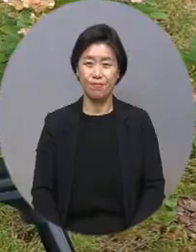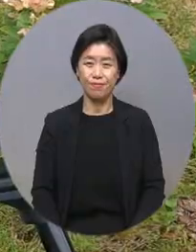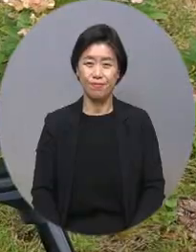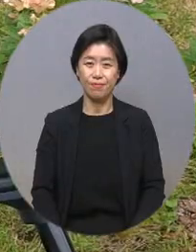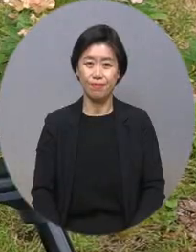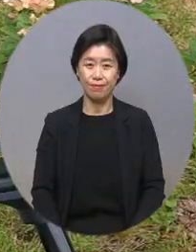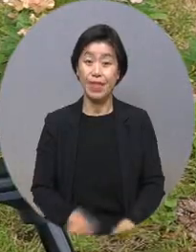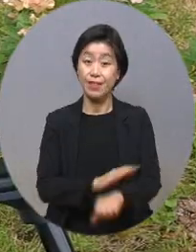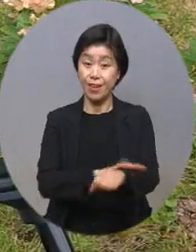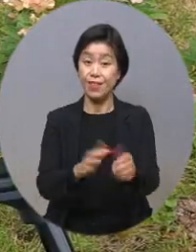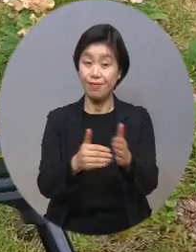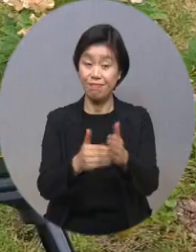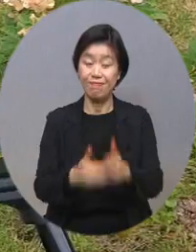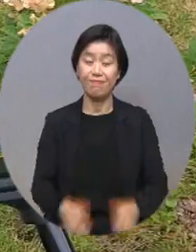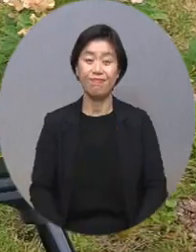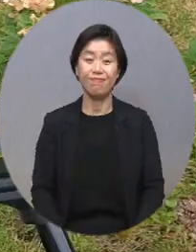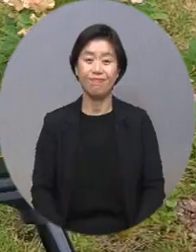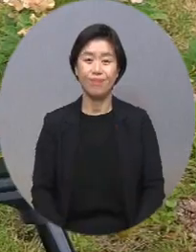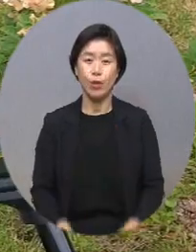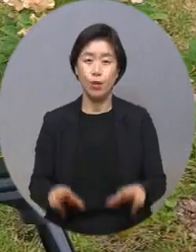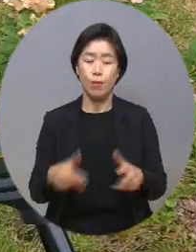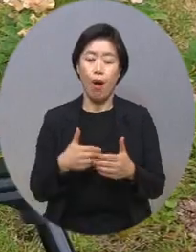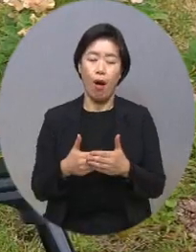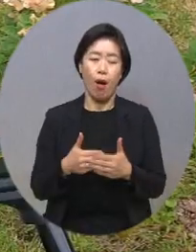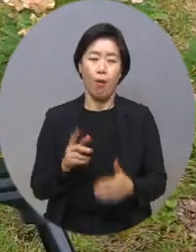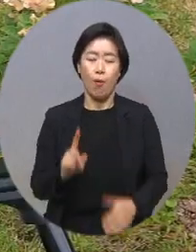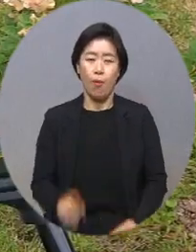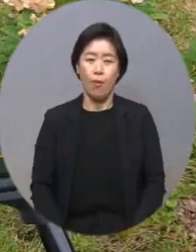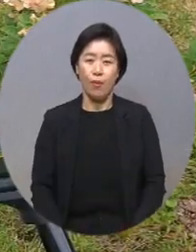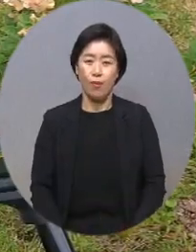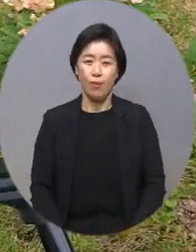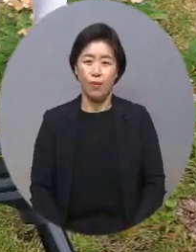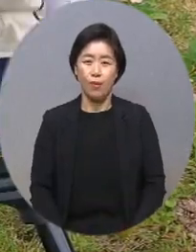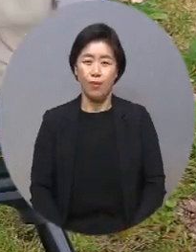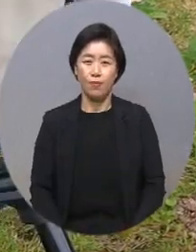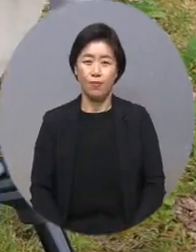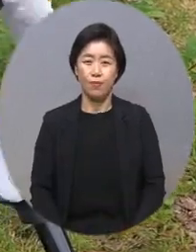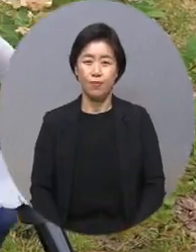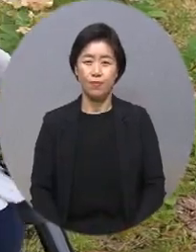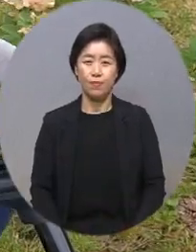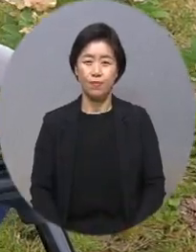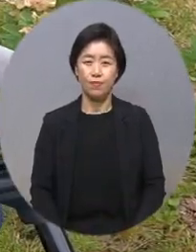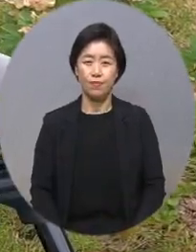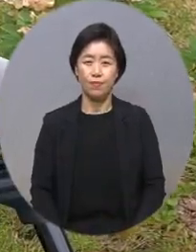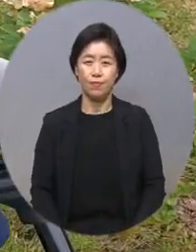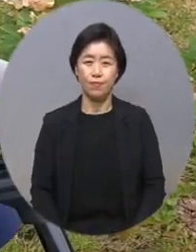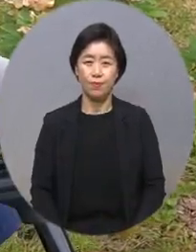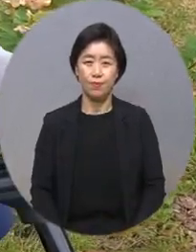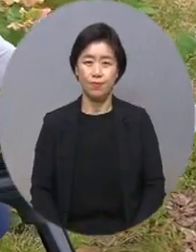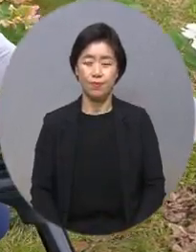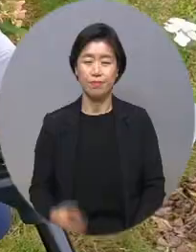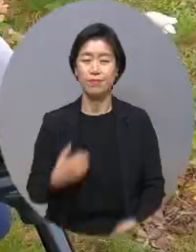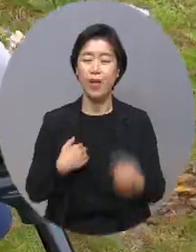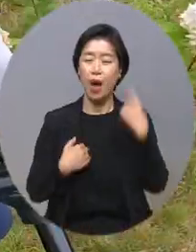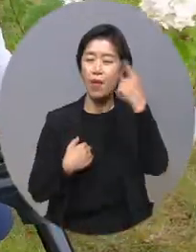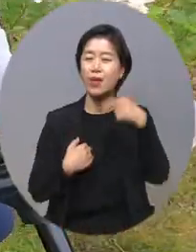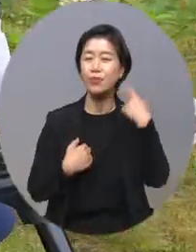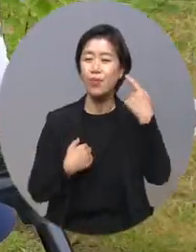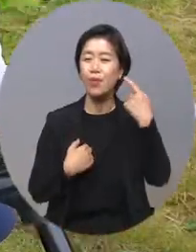아, 떨려! 잘 쳐, 잘 쳐. 아, 너무 떨려요. 이게 뭐라고 이렇게 떨리는 거야. 저 왼쪽 얼굴 예쁘니까 이렇게.